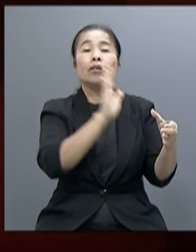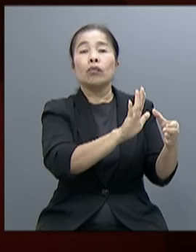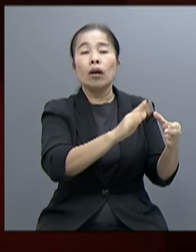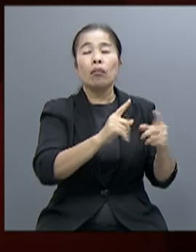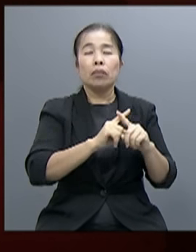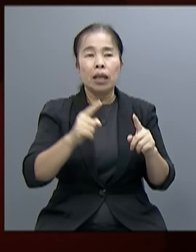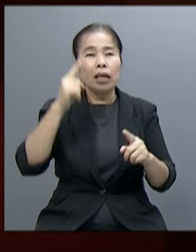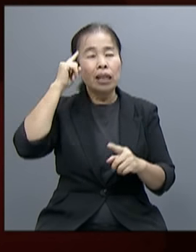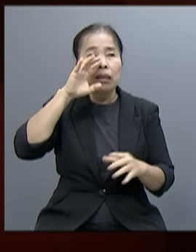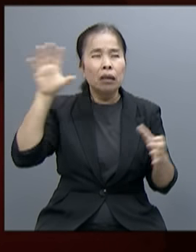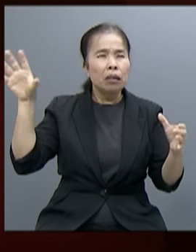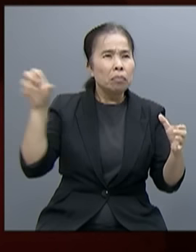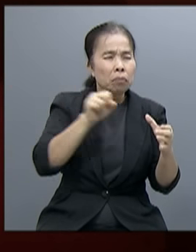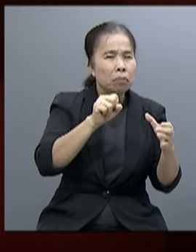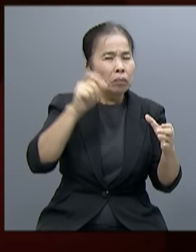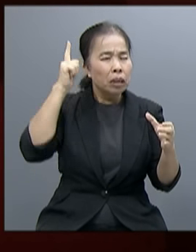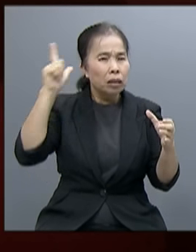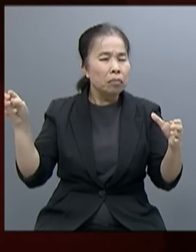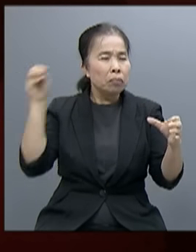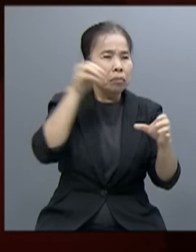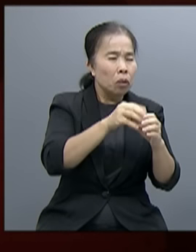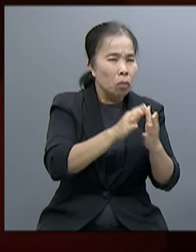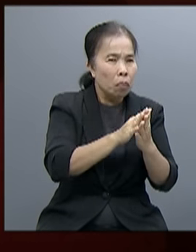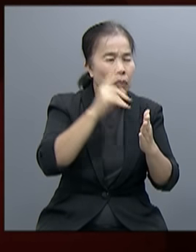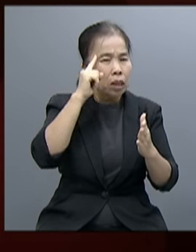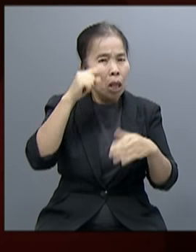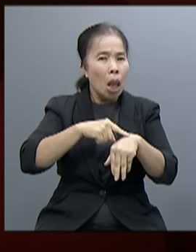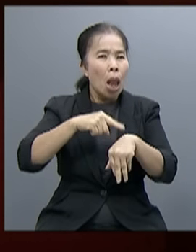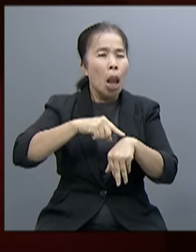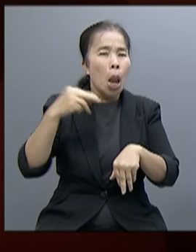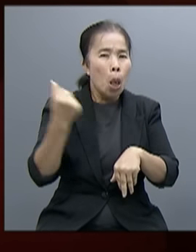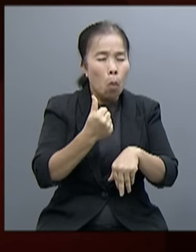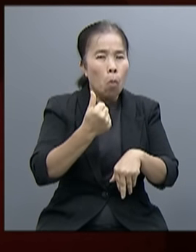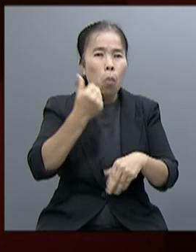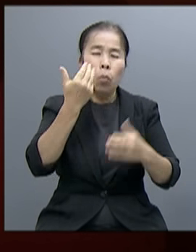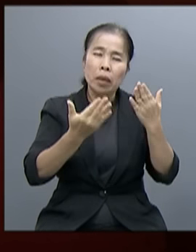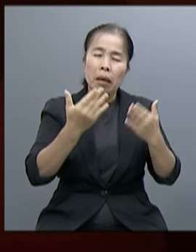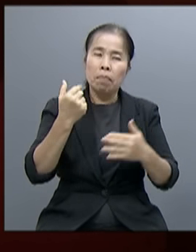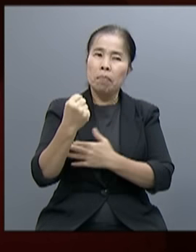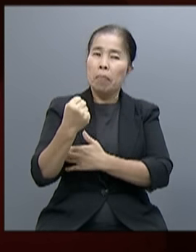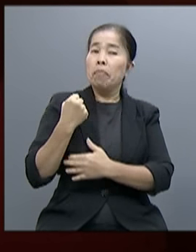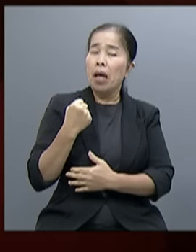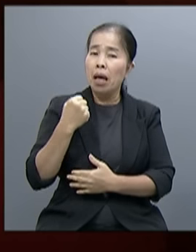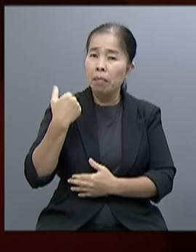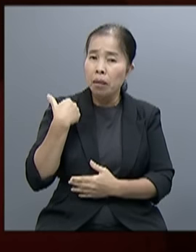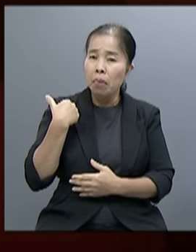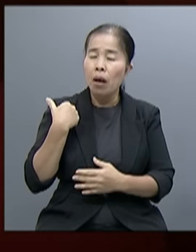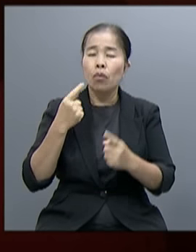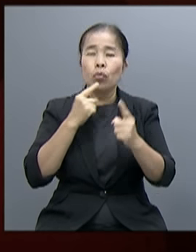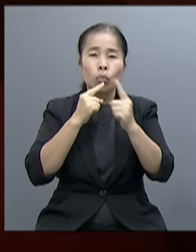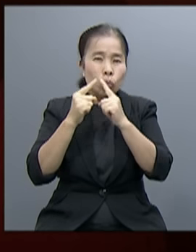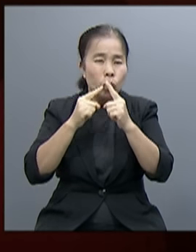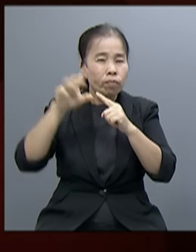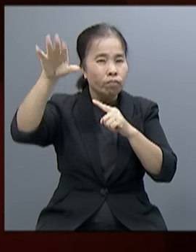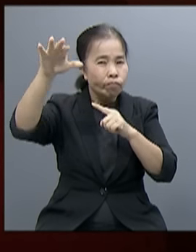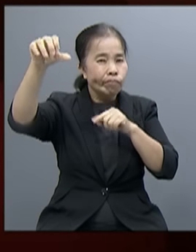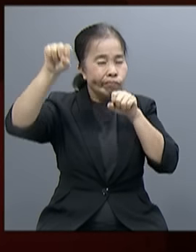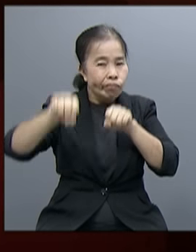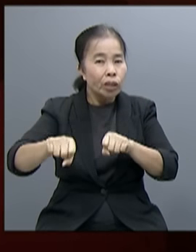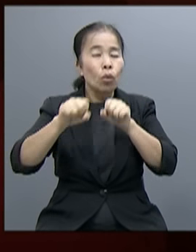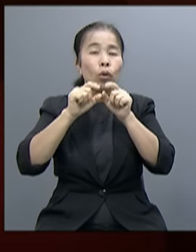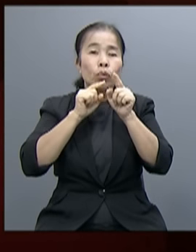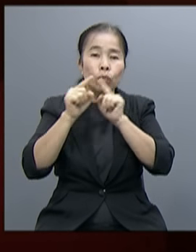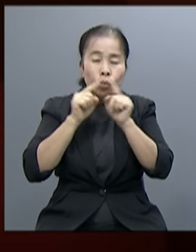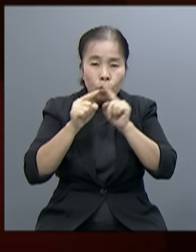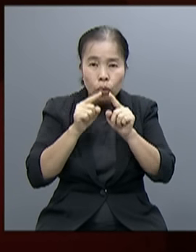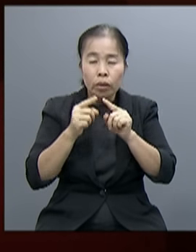ซึ่งอาจจะเร็วไปนะครับแล้วก็จะเป็นแบบมีอำนาจพอสมควรนะในการล็อกคู่ขัดแย้งมาคุยกันตามที่ค